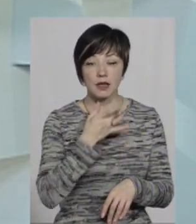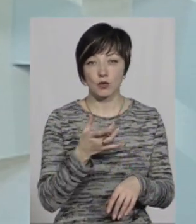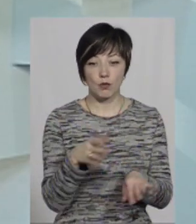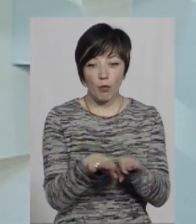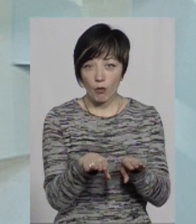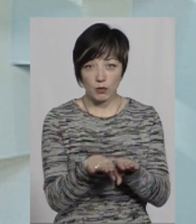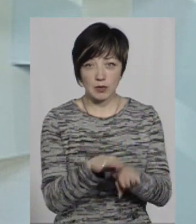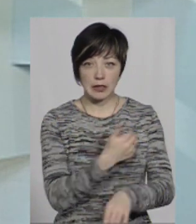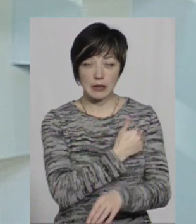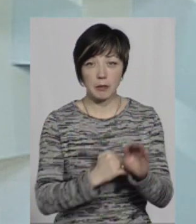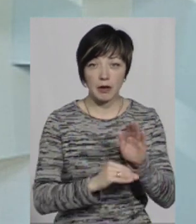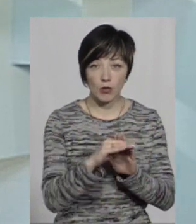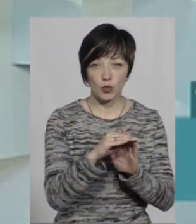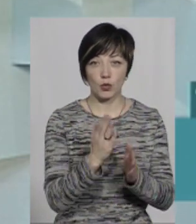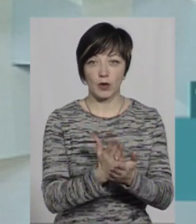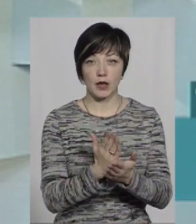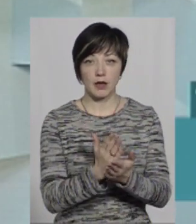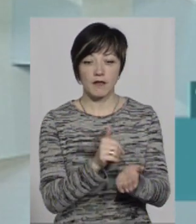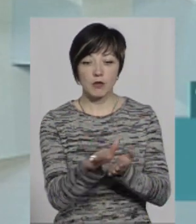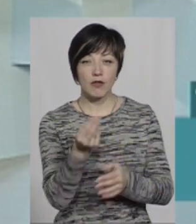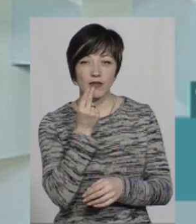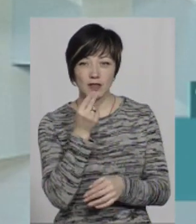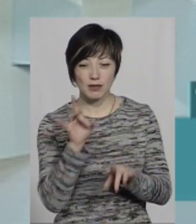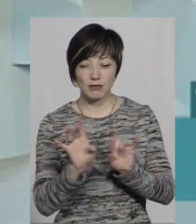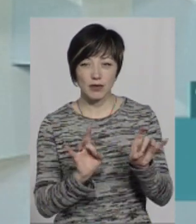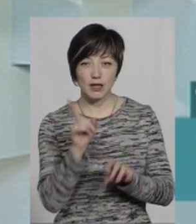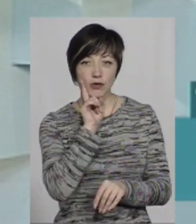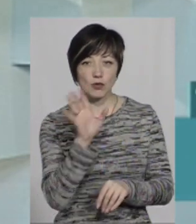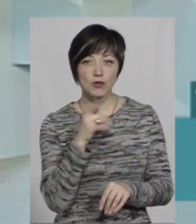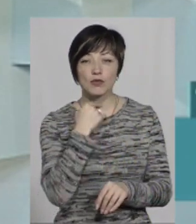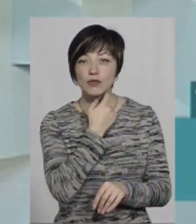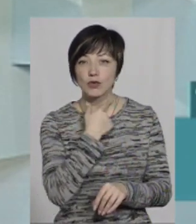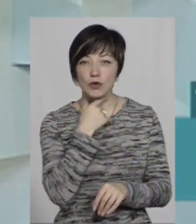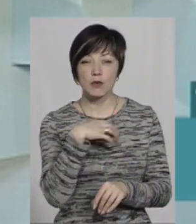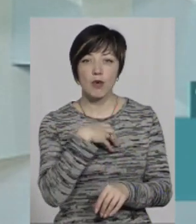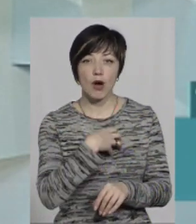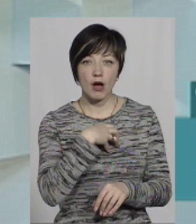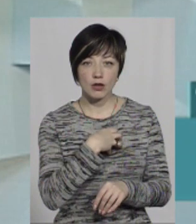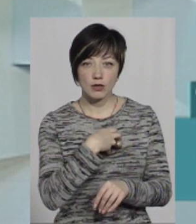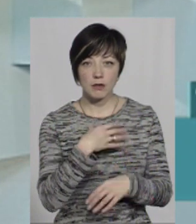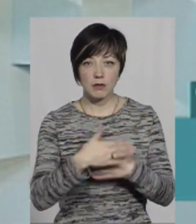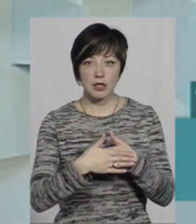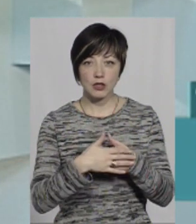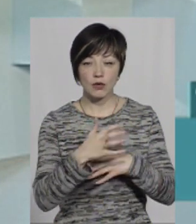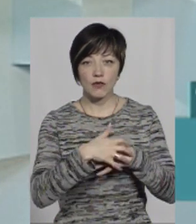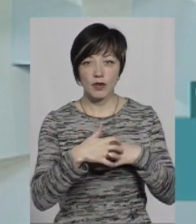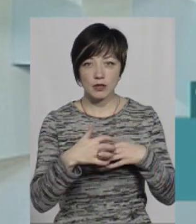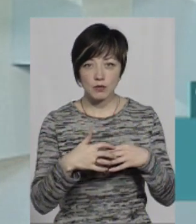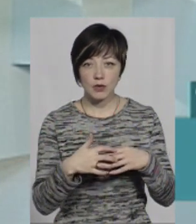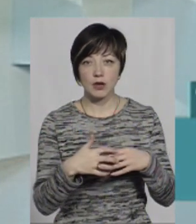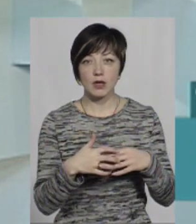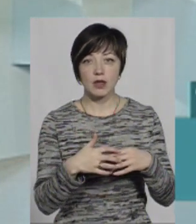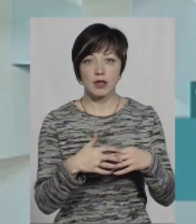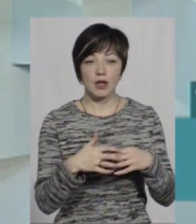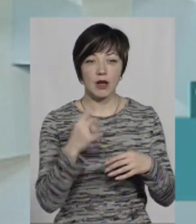що, температура є, відмова від їжі, дискомфорт в роті, покашлювання, вже ближче до висипу